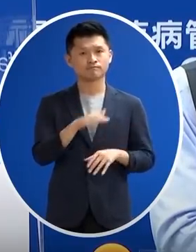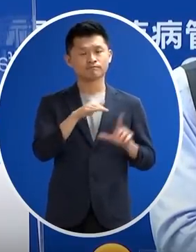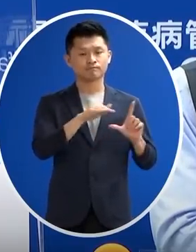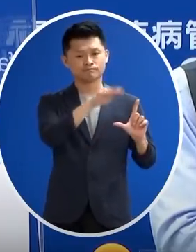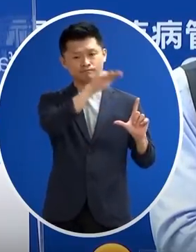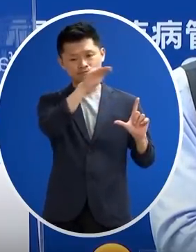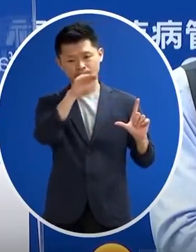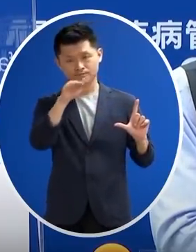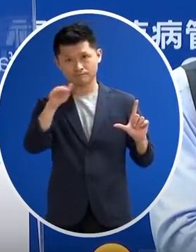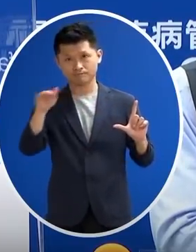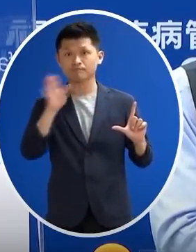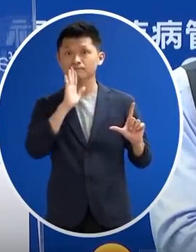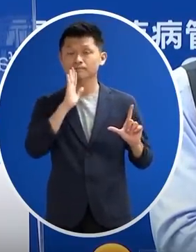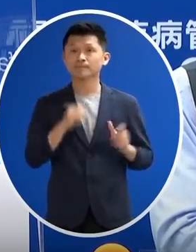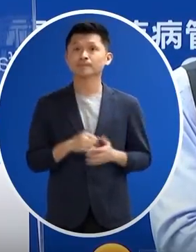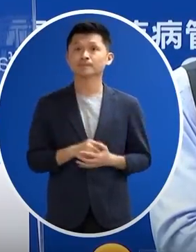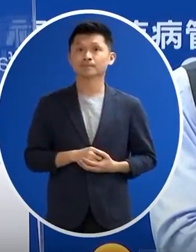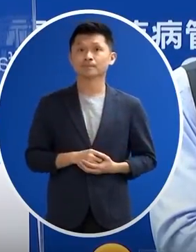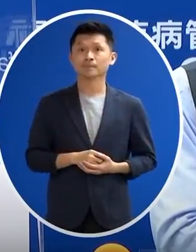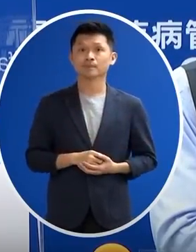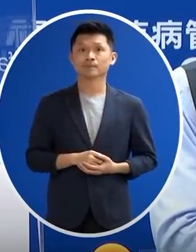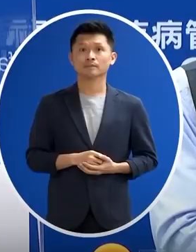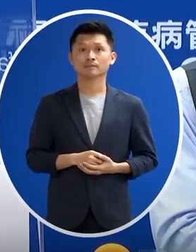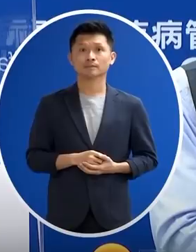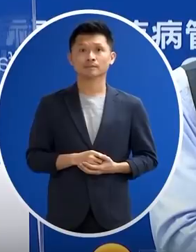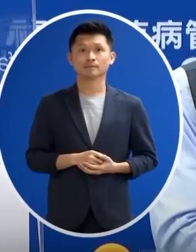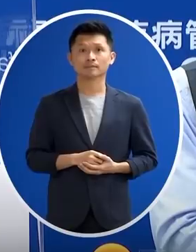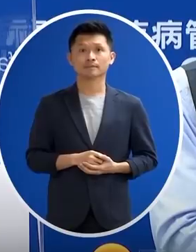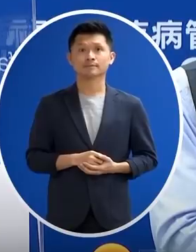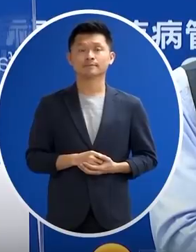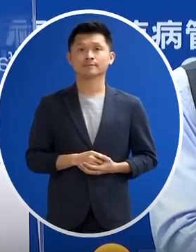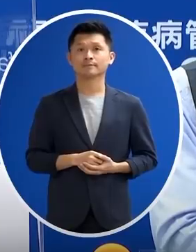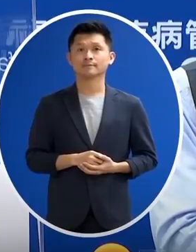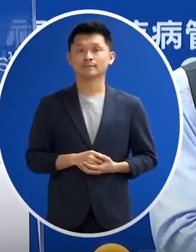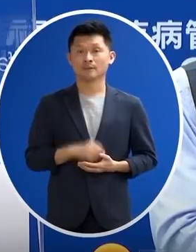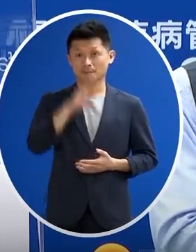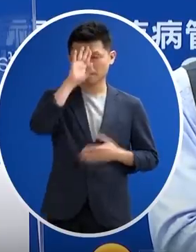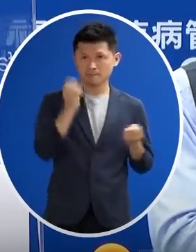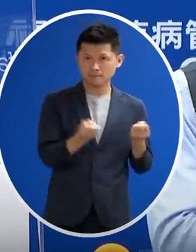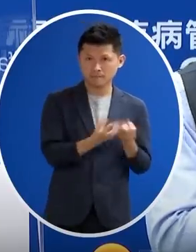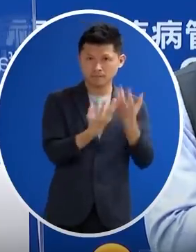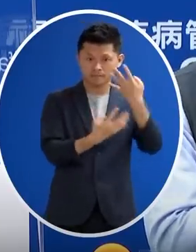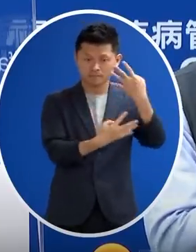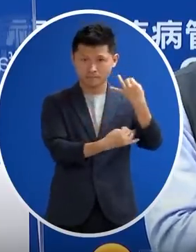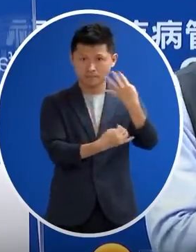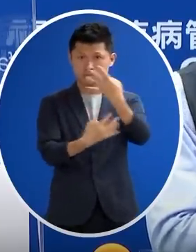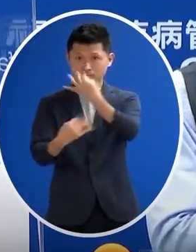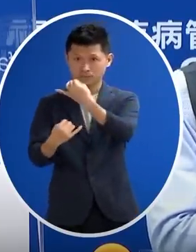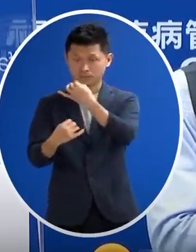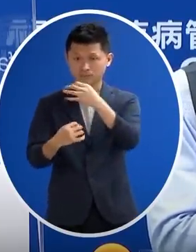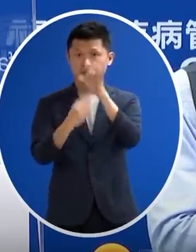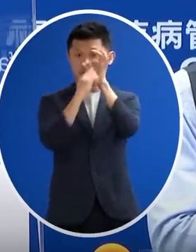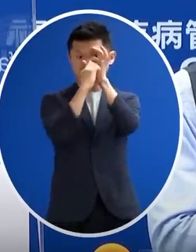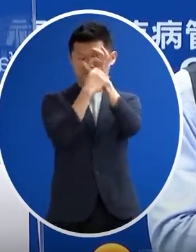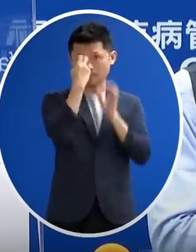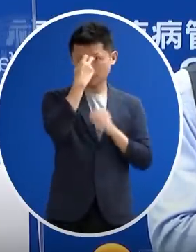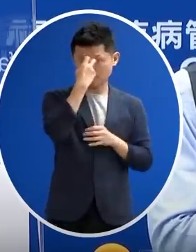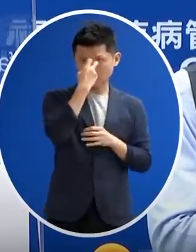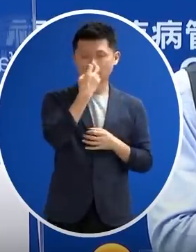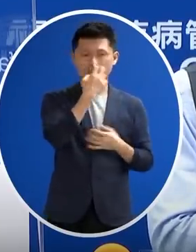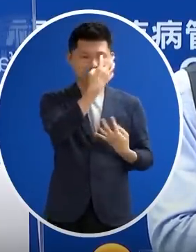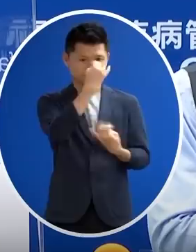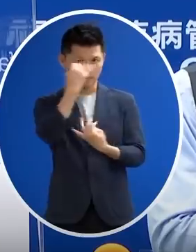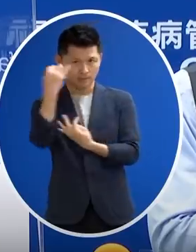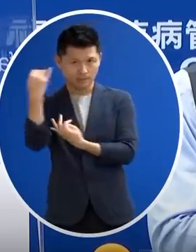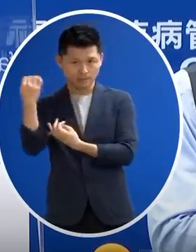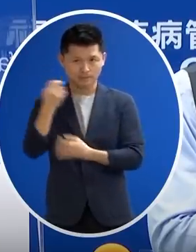稳，好，整体不管我们从这个，发病日来看，还有采检日来看，哈，确实这